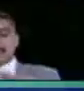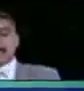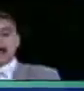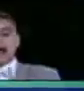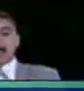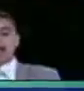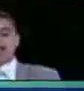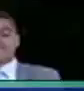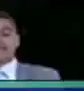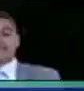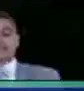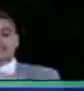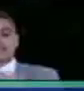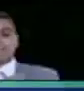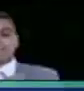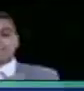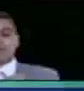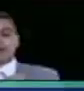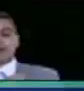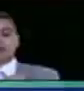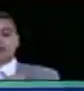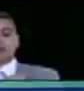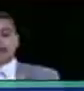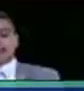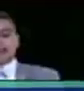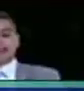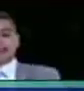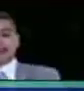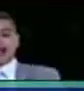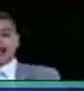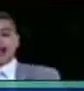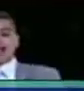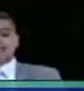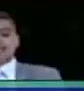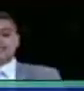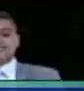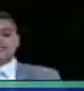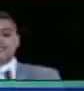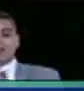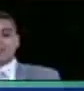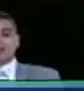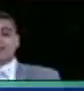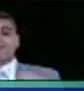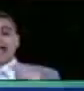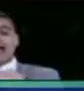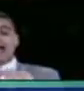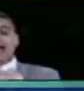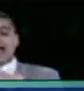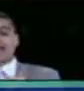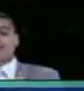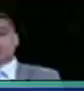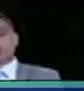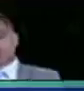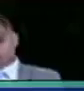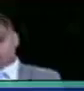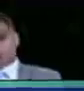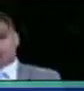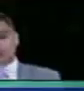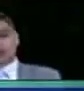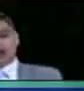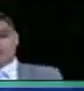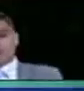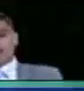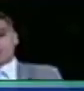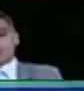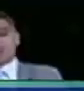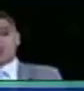الهدف منها ان الناس في مصر في الايام الكريمه ديت، كل سنه وانتم طيبين، تبقى